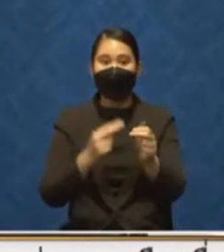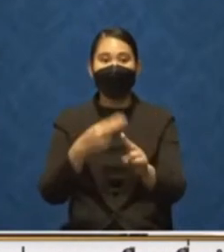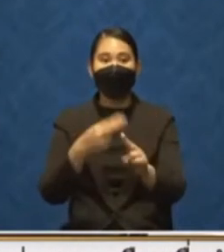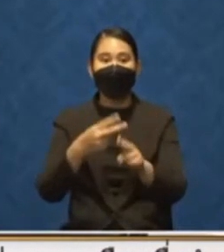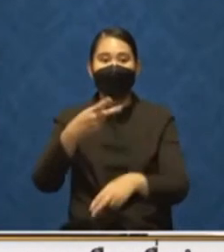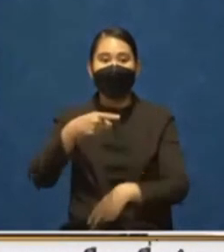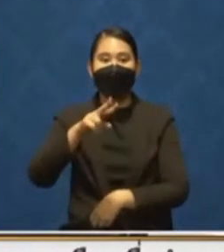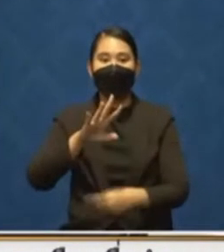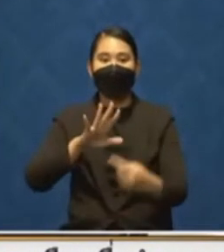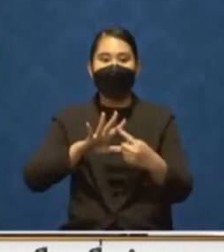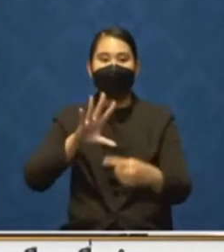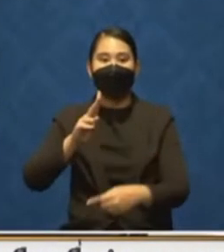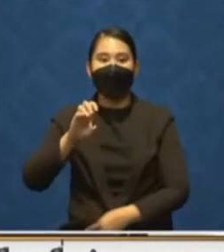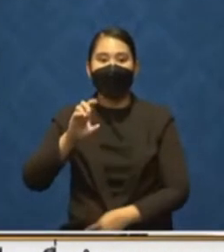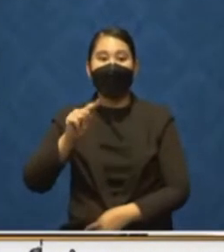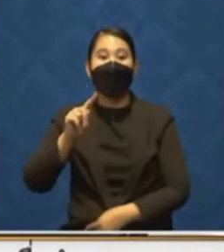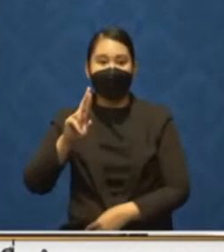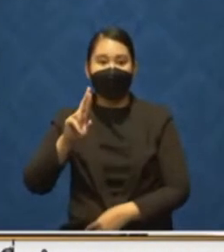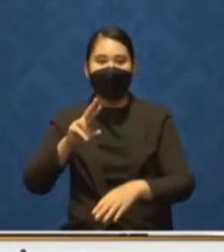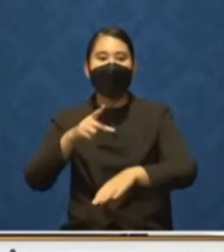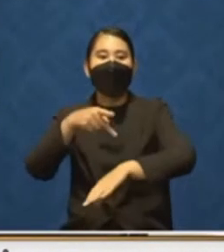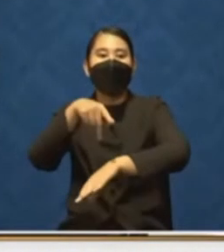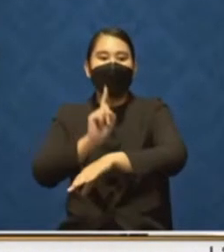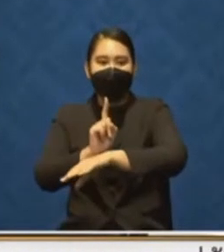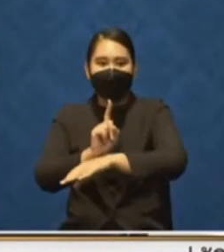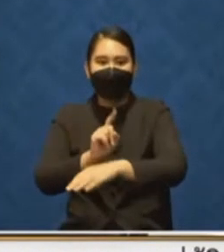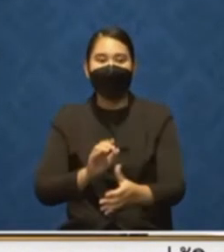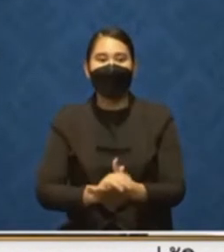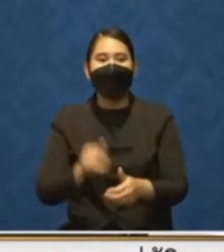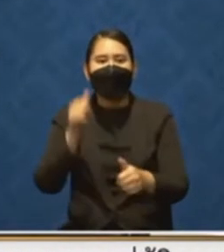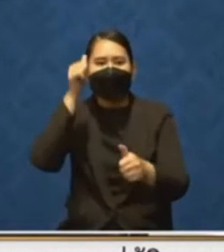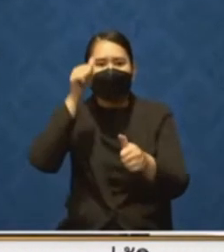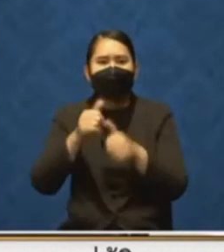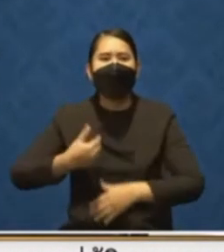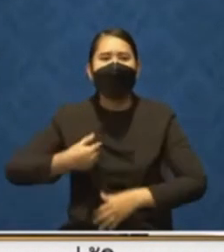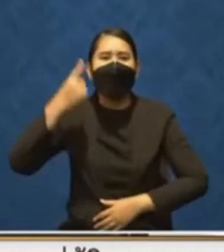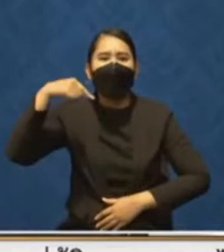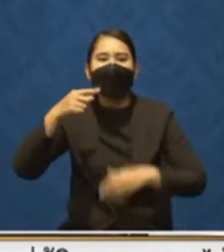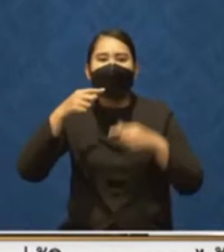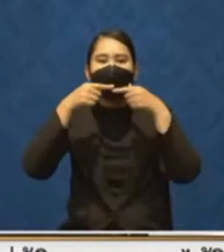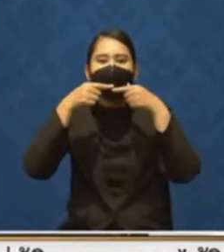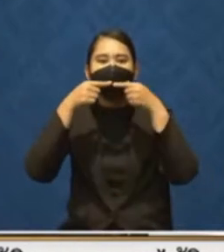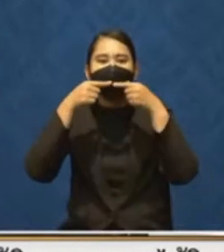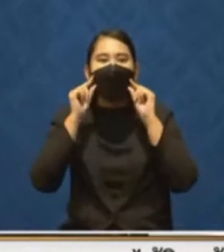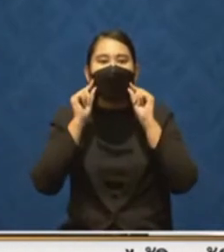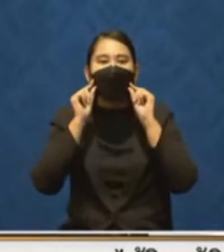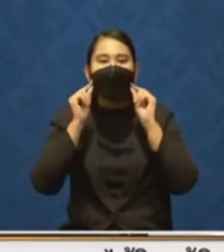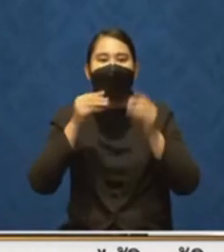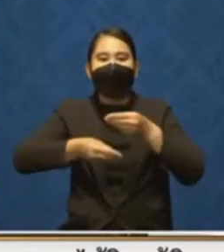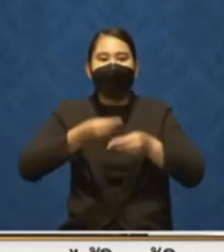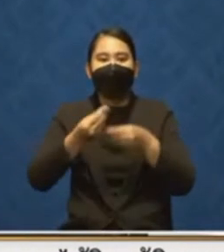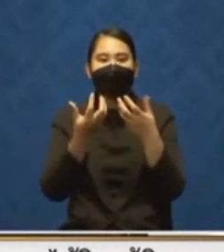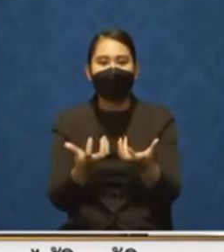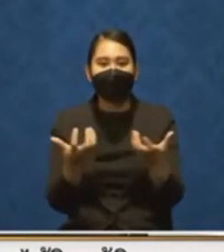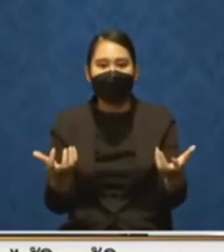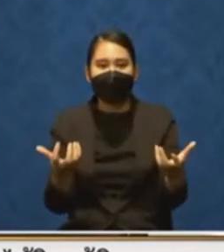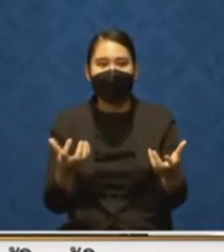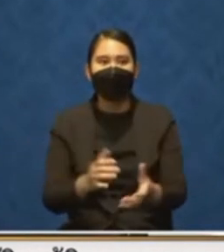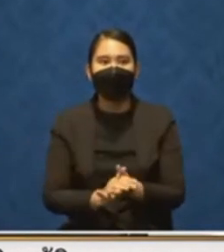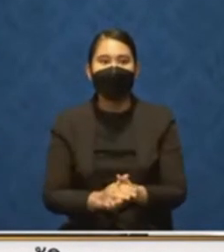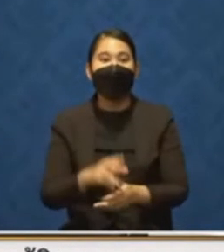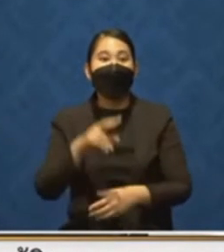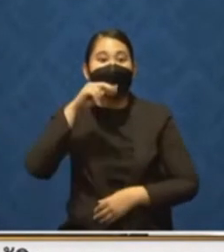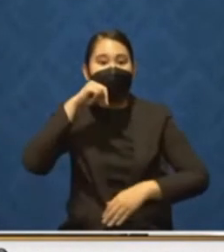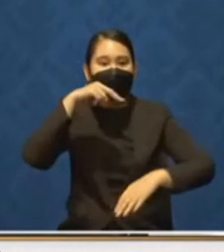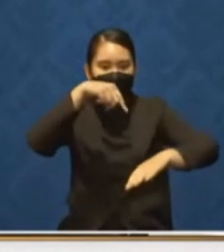ประธานจำได้นะคะท่านประธานครับพิมพ์รีบพายคนสวยของผมขายของตามอินเตอร์เน็ตไปขุดน้ำลงไปก็